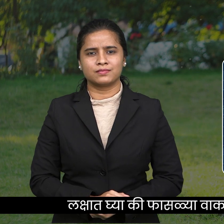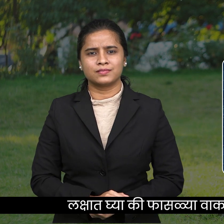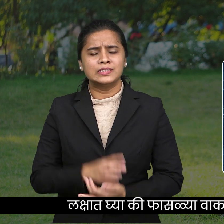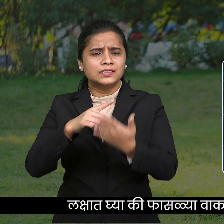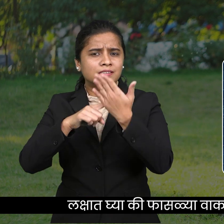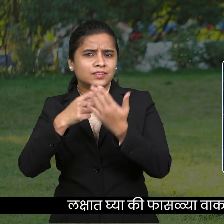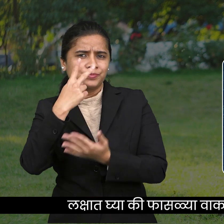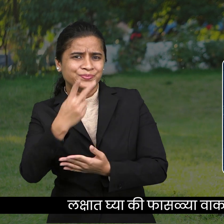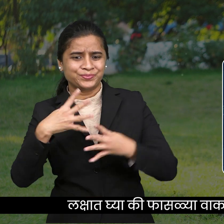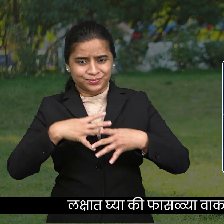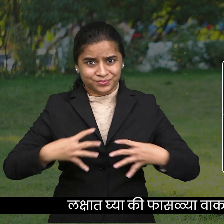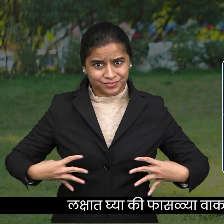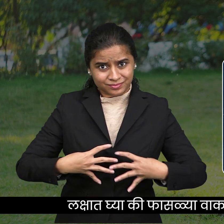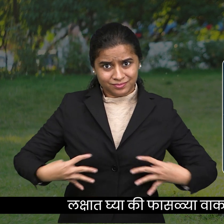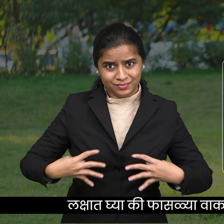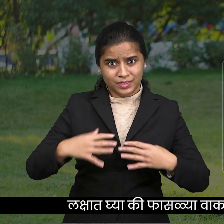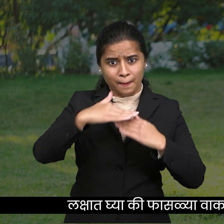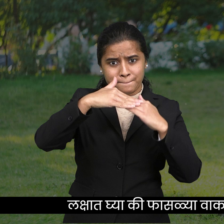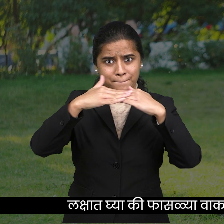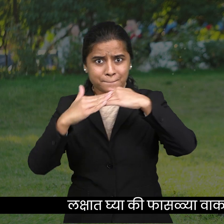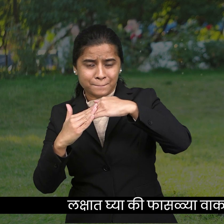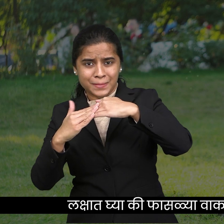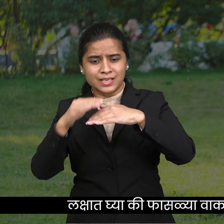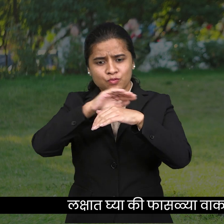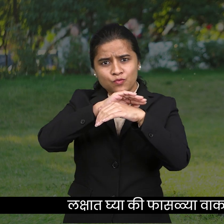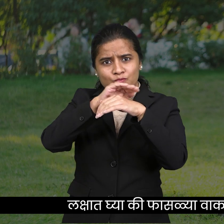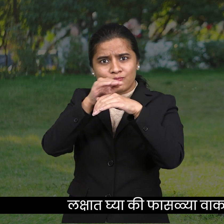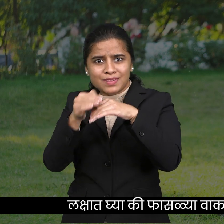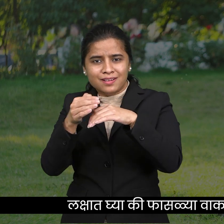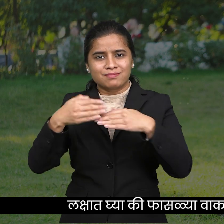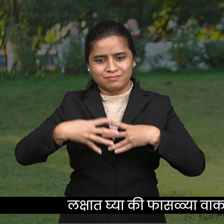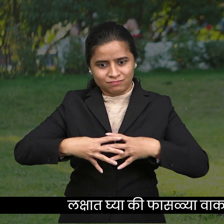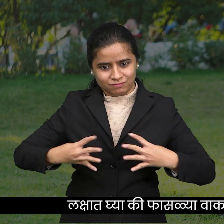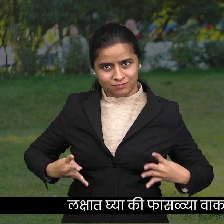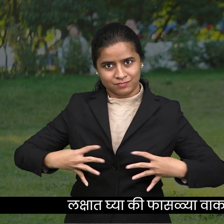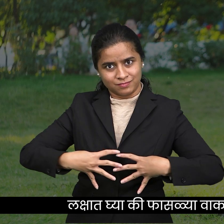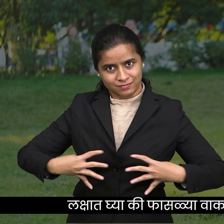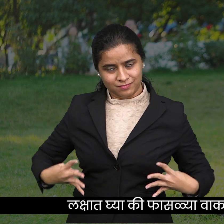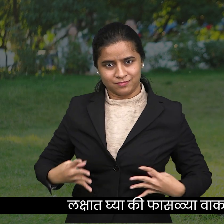लक्षात घ्या की फासड्या वाकलेल्या आहेत आणि वक्र आकार मध्ये बनतात.